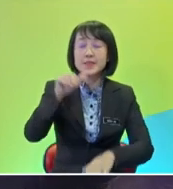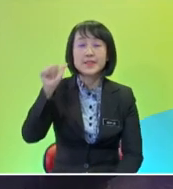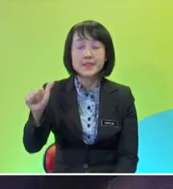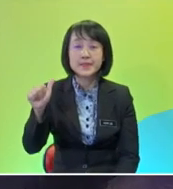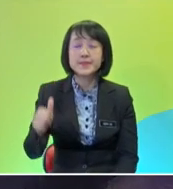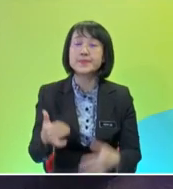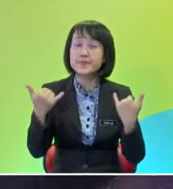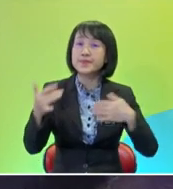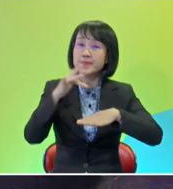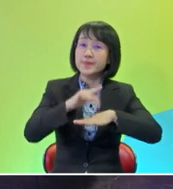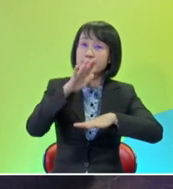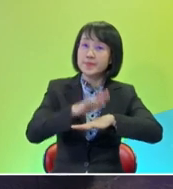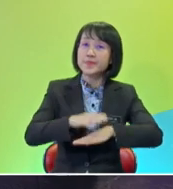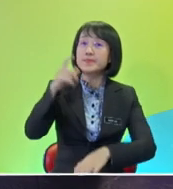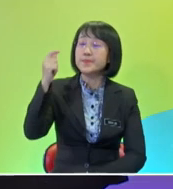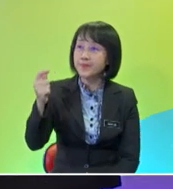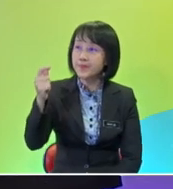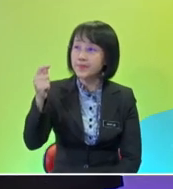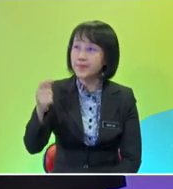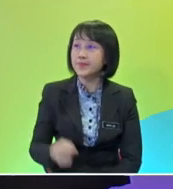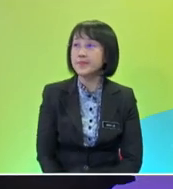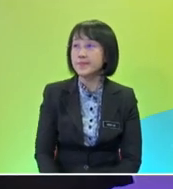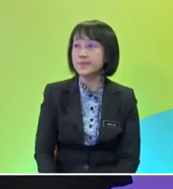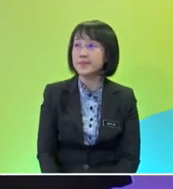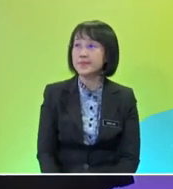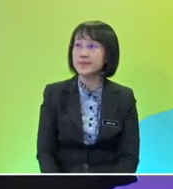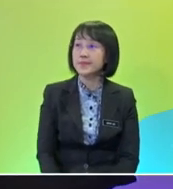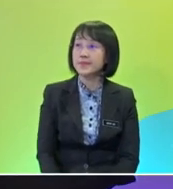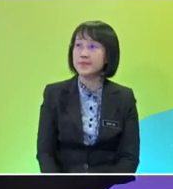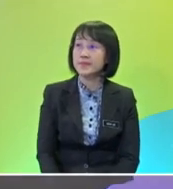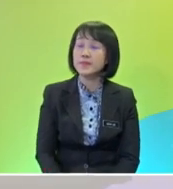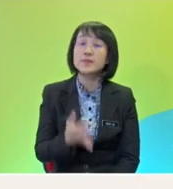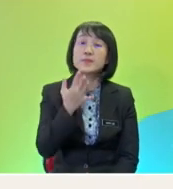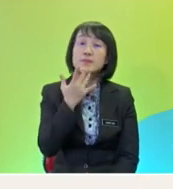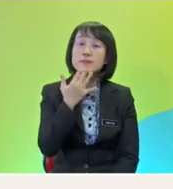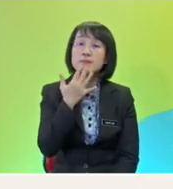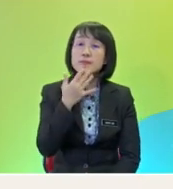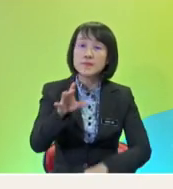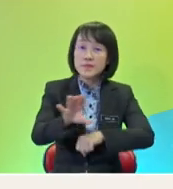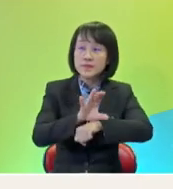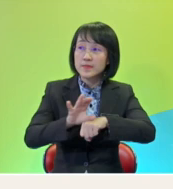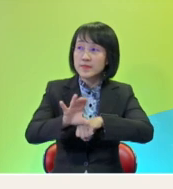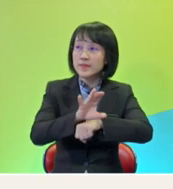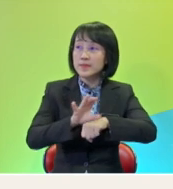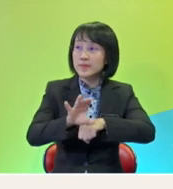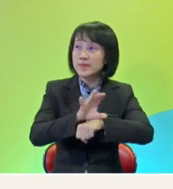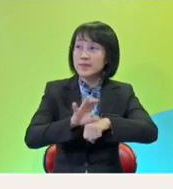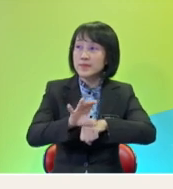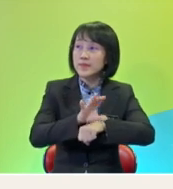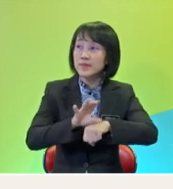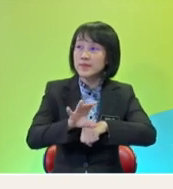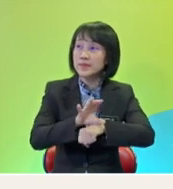nyamuk tiro. Okey, nyamuk tiro ni dia berwarna coklat. Tadi kita tak ada nyamuk tiro,